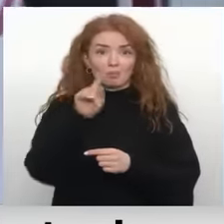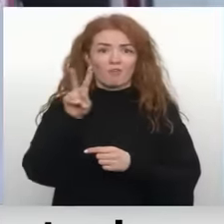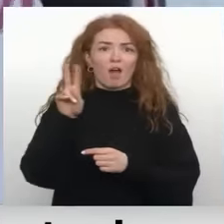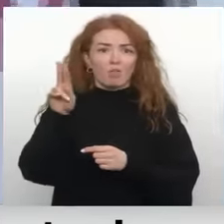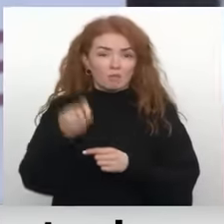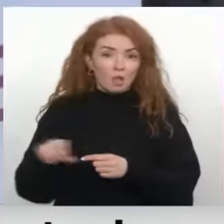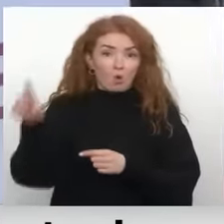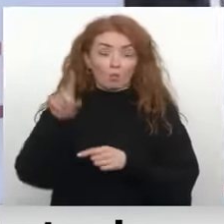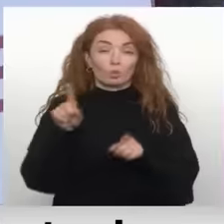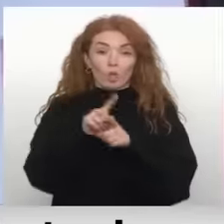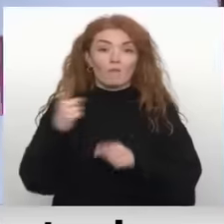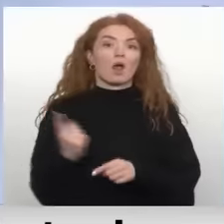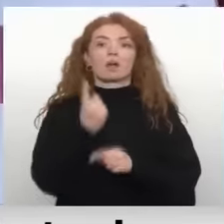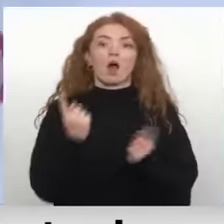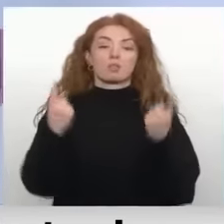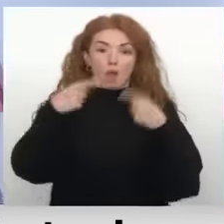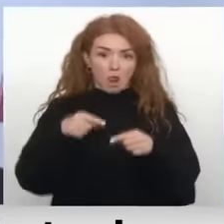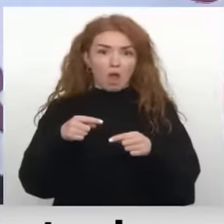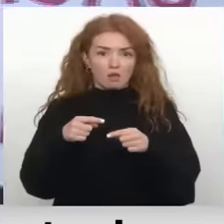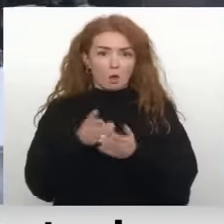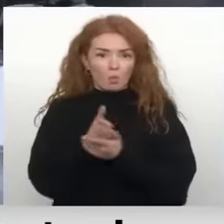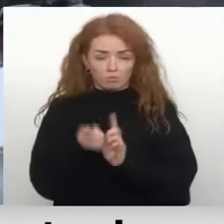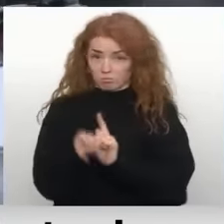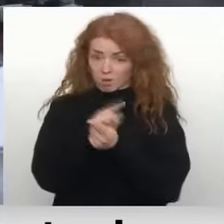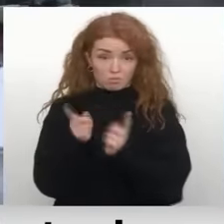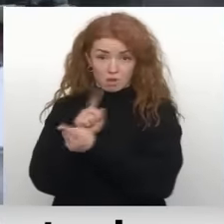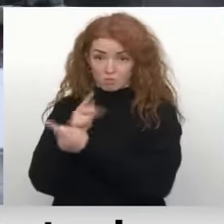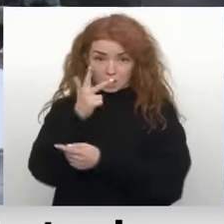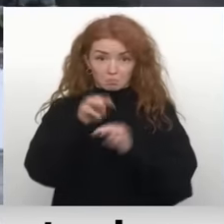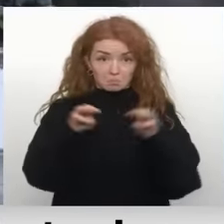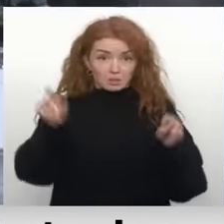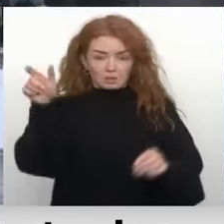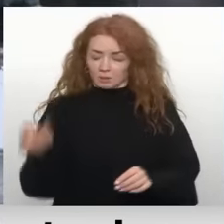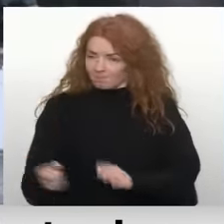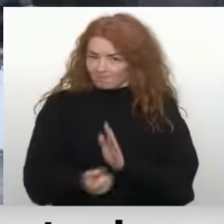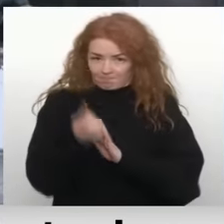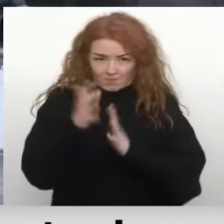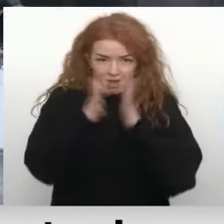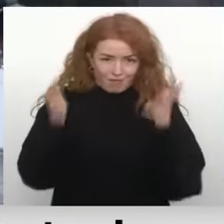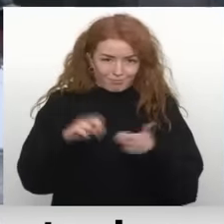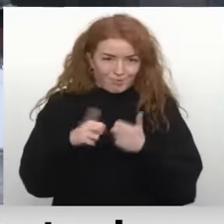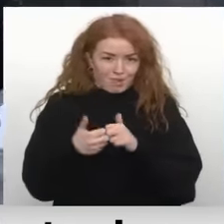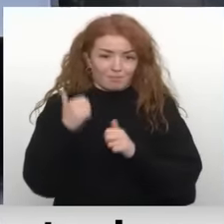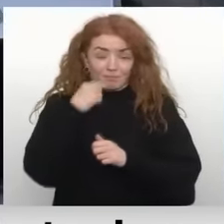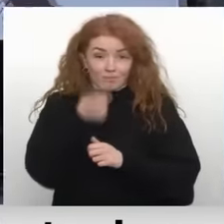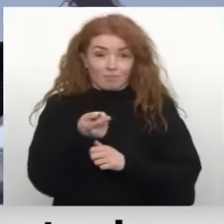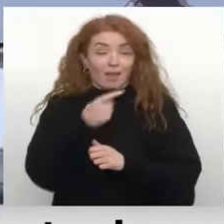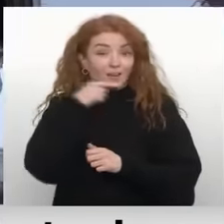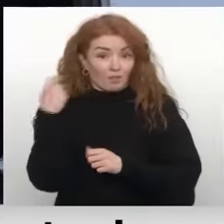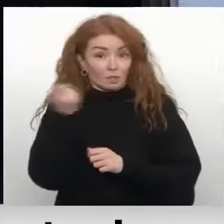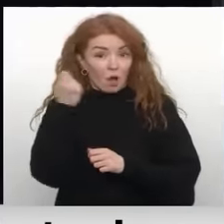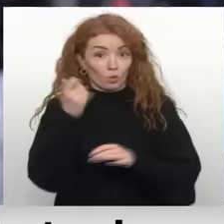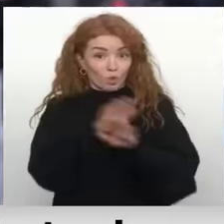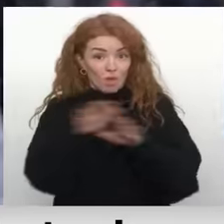Un tas, ka gada laikā nozarē mainījušies trīs ministri, situāciju padara vēl sliktāku. Lai Krīvijas graudu nebūtu,